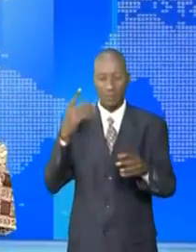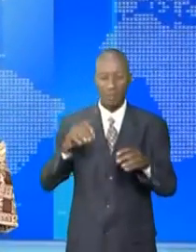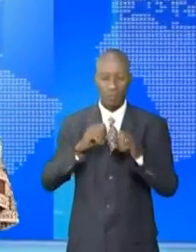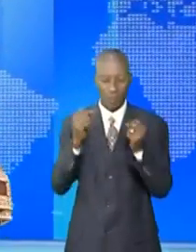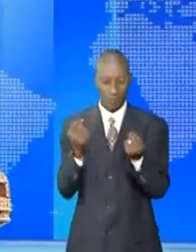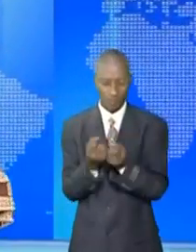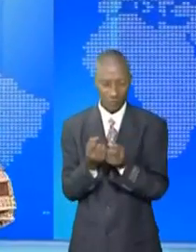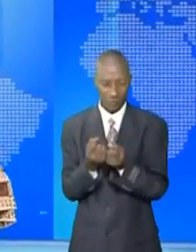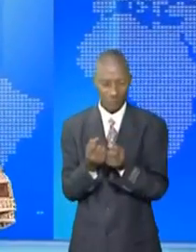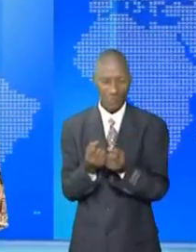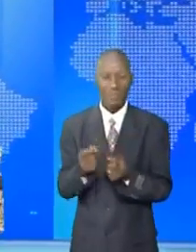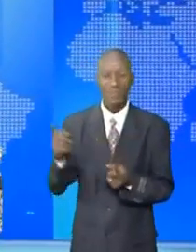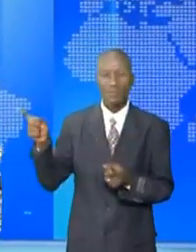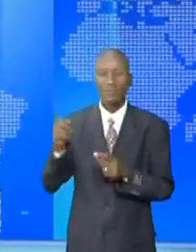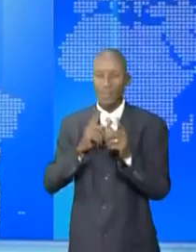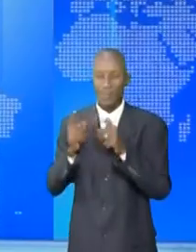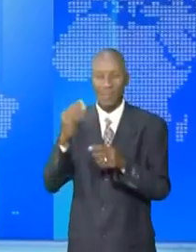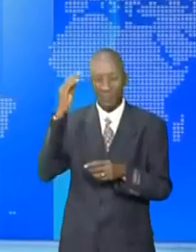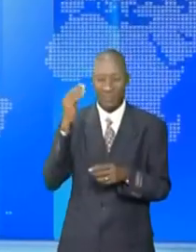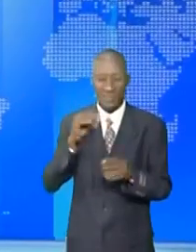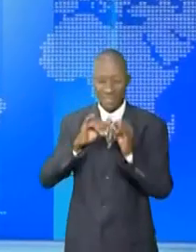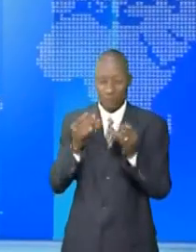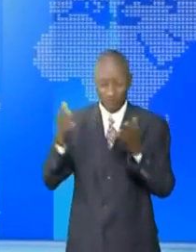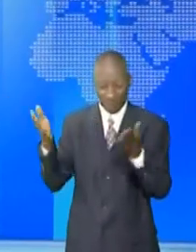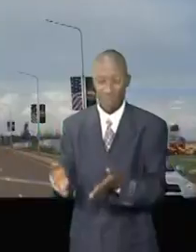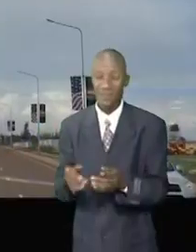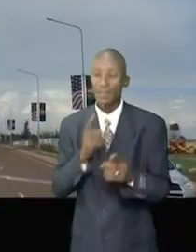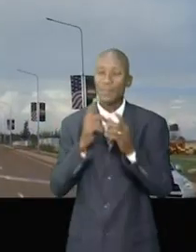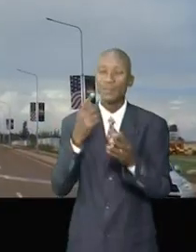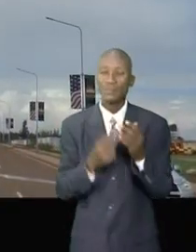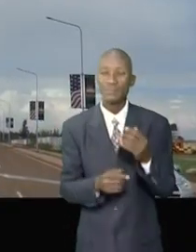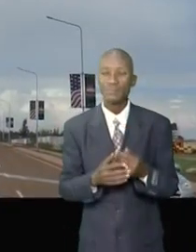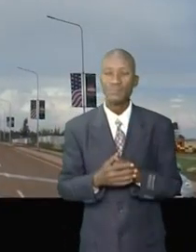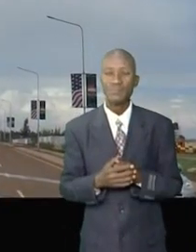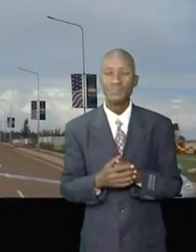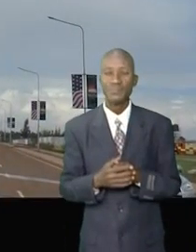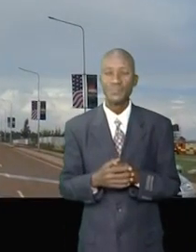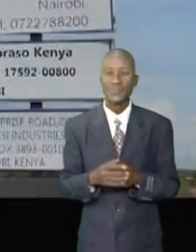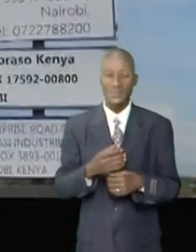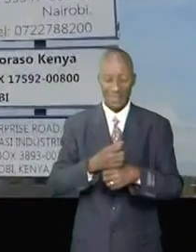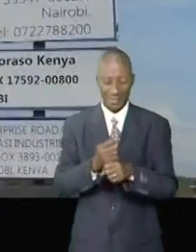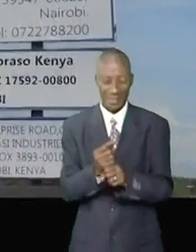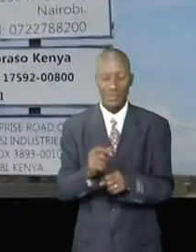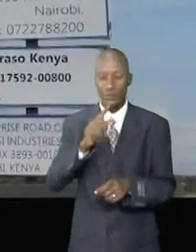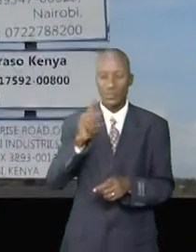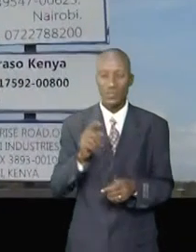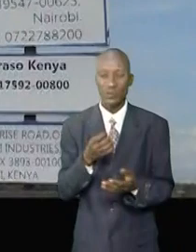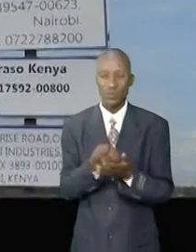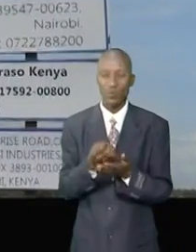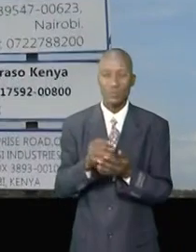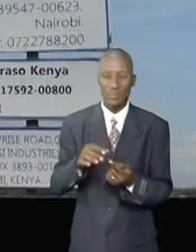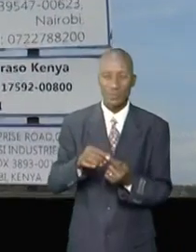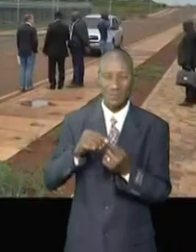Geniland. C'était en présence du ministre de l'Industrie, Julien Paloukou. La création des zones économiques spéciales à travers